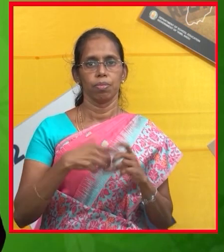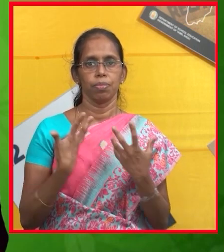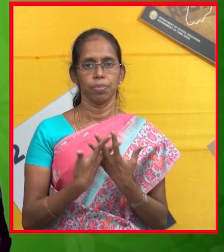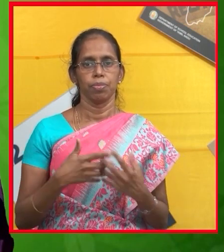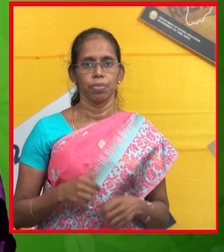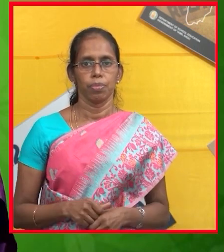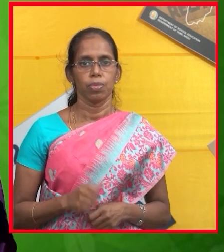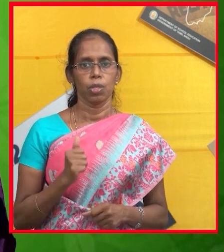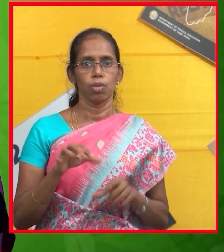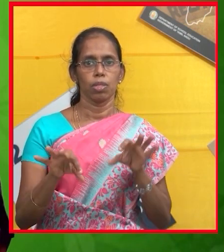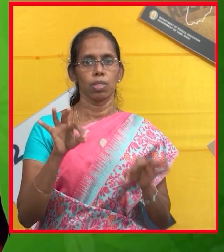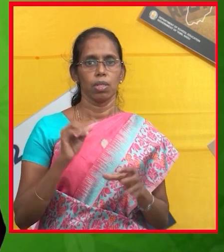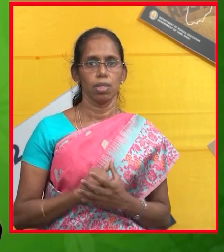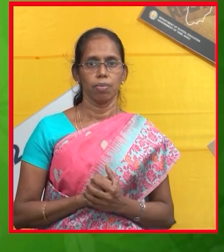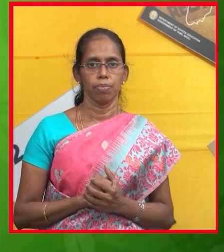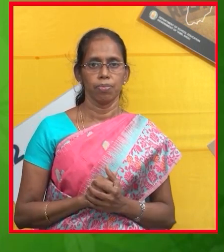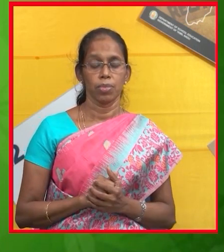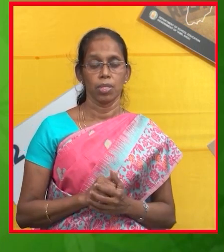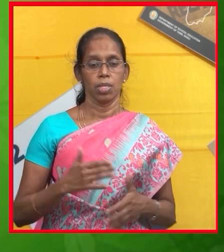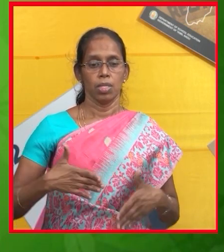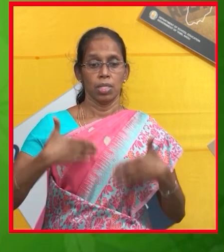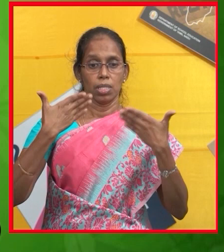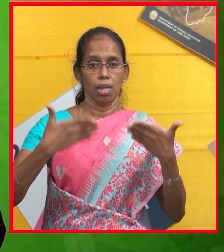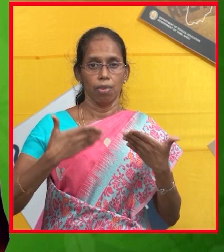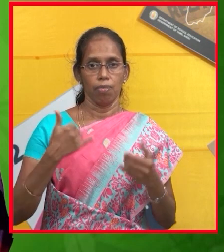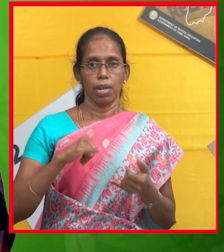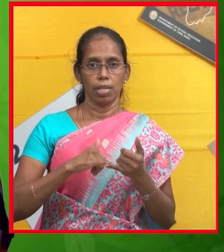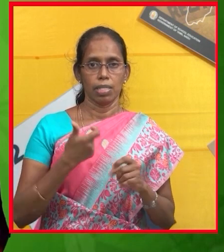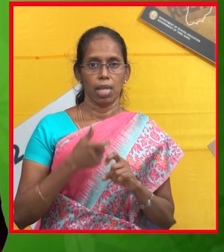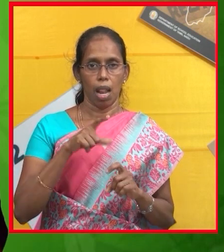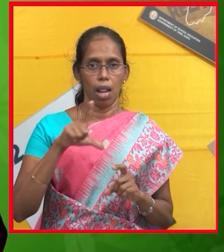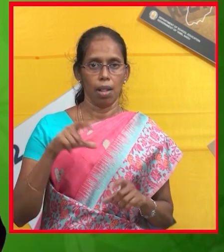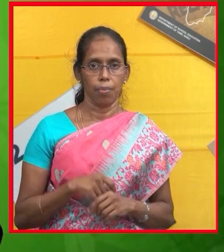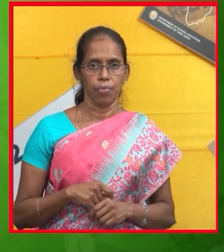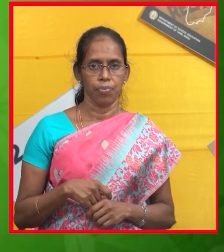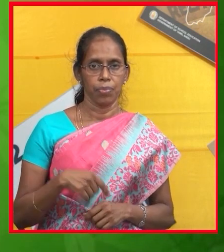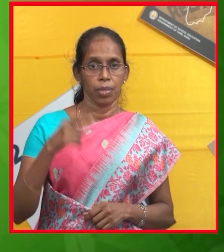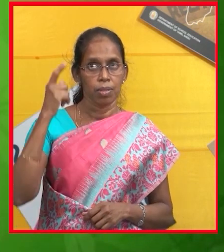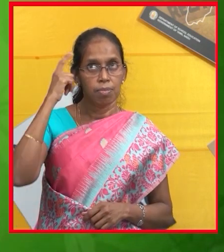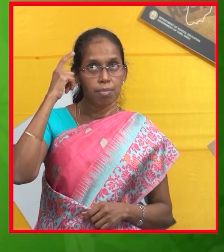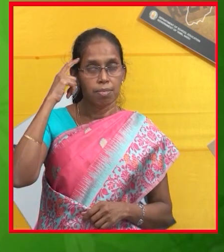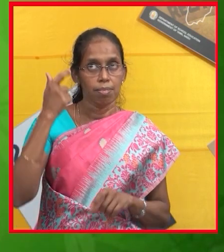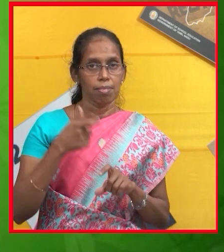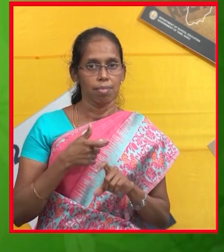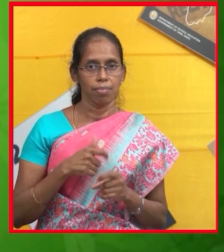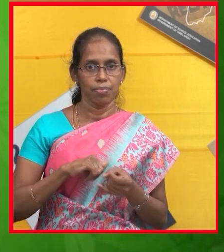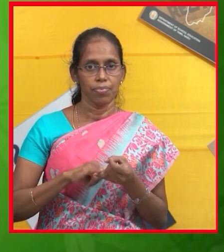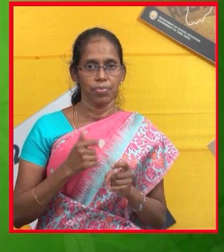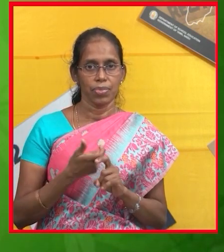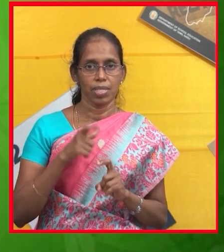செலக்ட் பண்ணியிருக்காங்க அப்படின்னா சர்வைவல் ஸ்கில்ஸ். நான் முதல்லையே சொன்ன மாதிரி நம்மளோட திறன்கள் மட்டும்தான், நம்மளோட